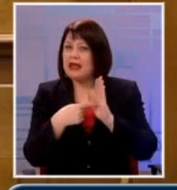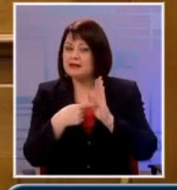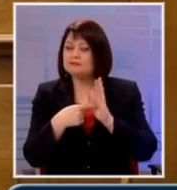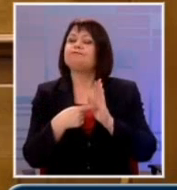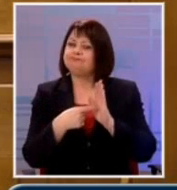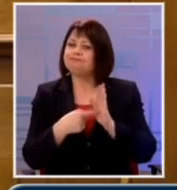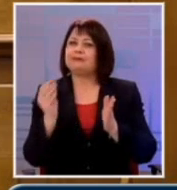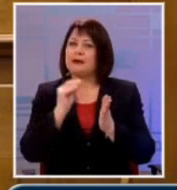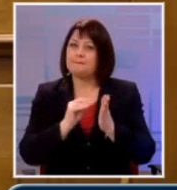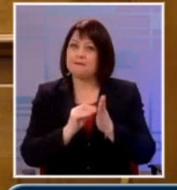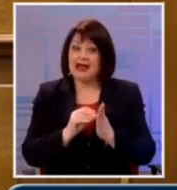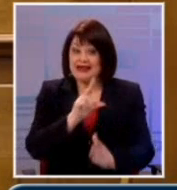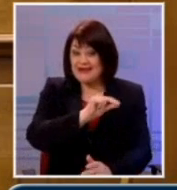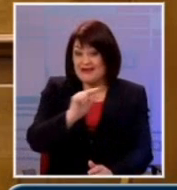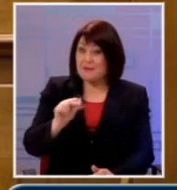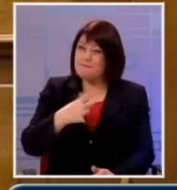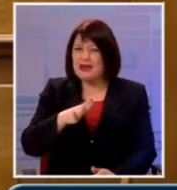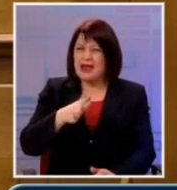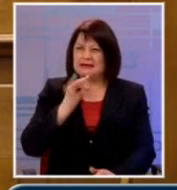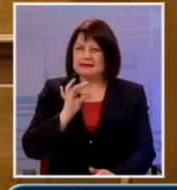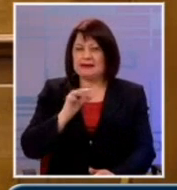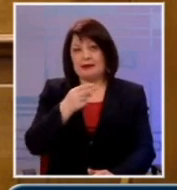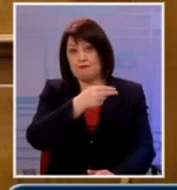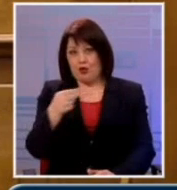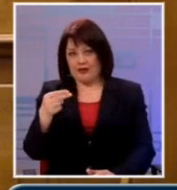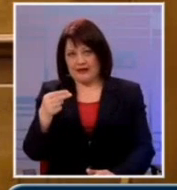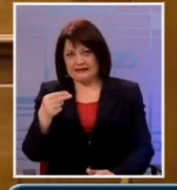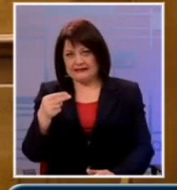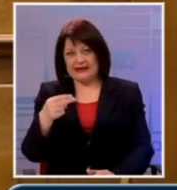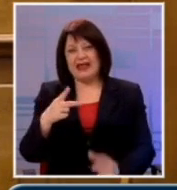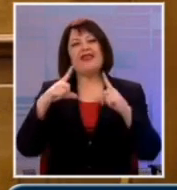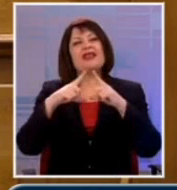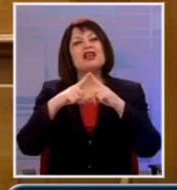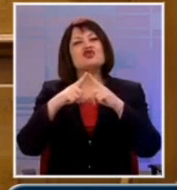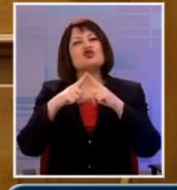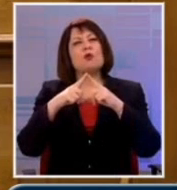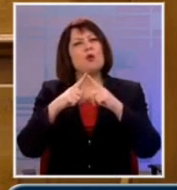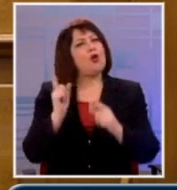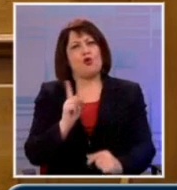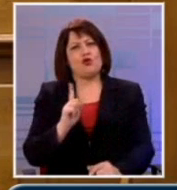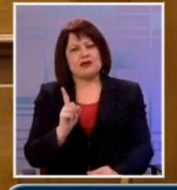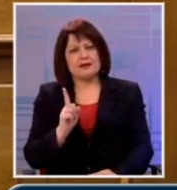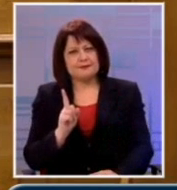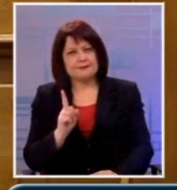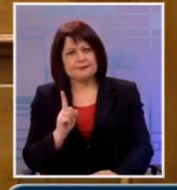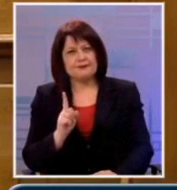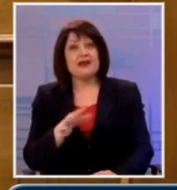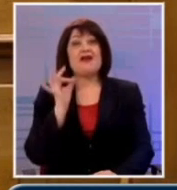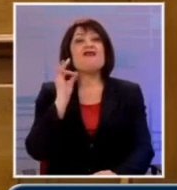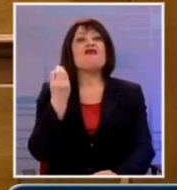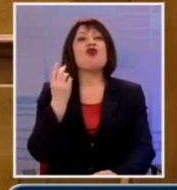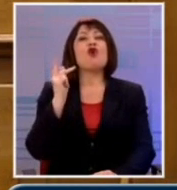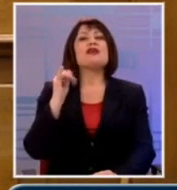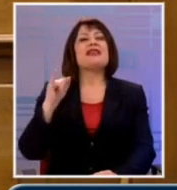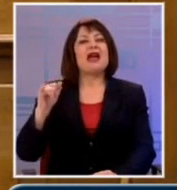επιλήφθηκε άλλης ανάλογης υπόθεσης, όχι αυτής του διστόμου, της υπόθεσης της Φωκίδας,